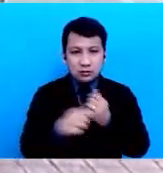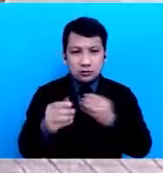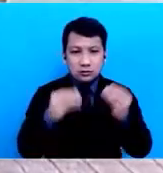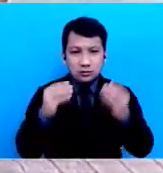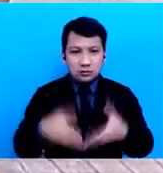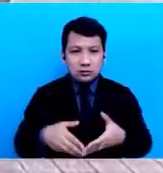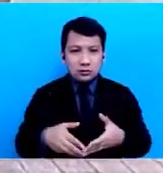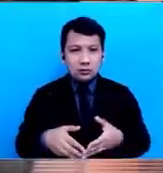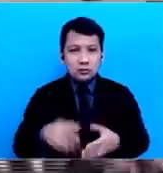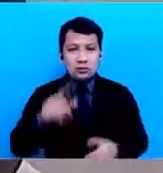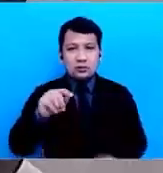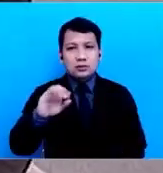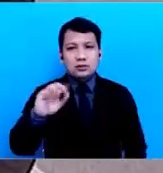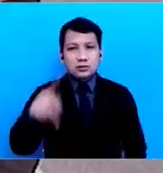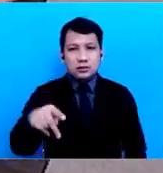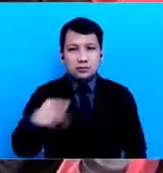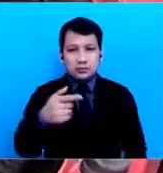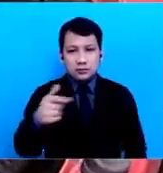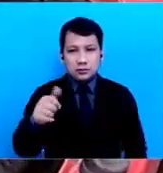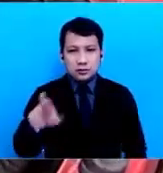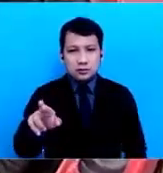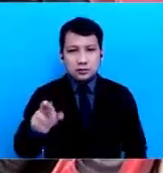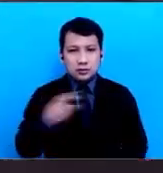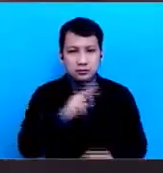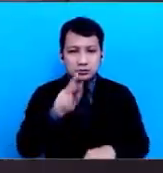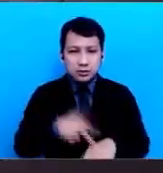Top Gear Philippines.